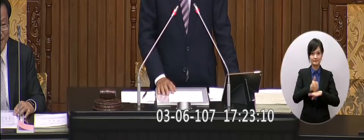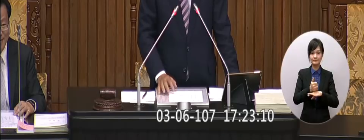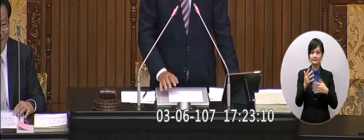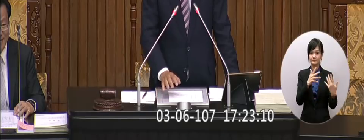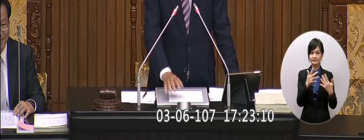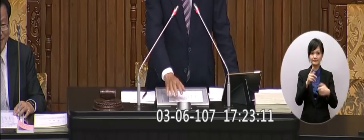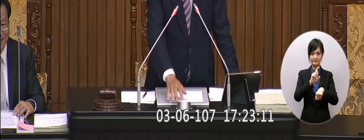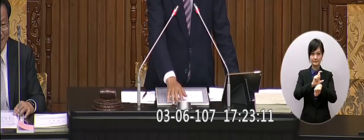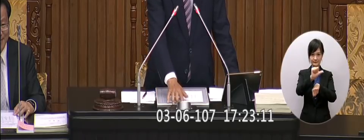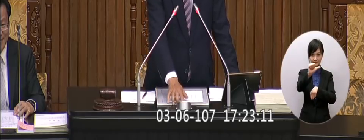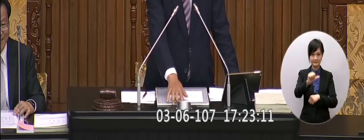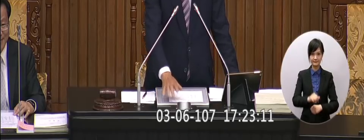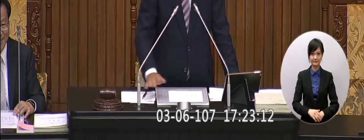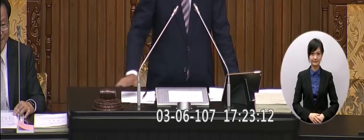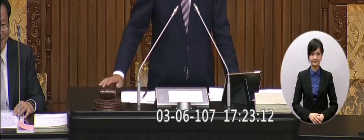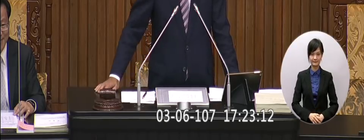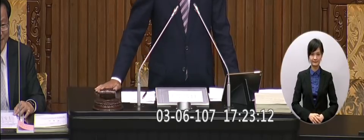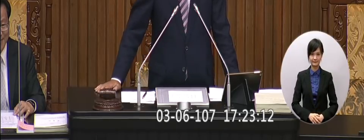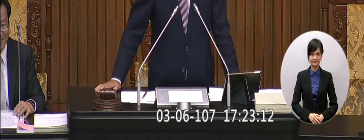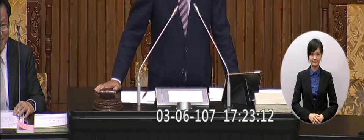间15分钟。